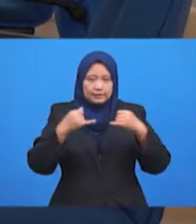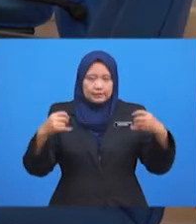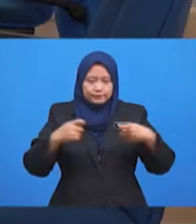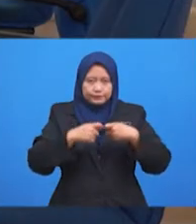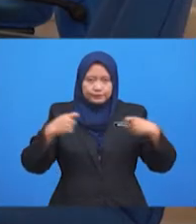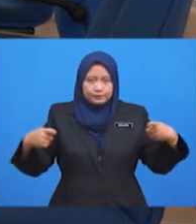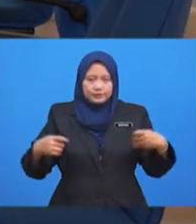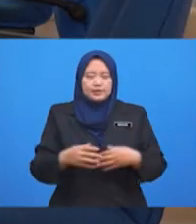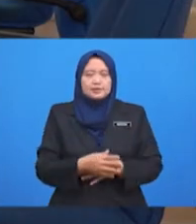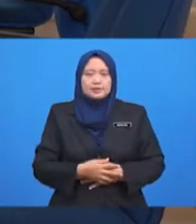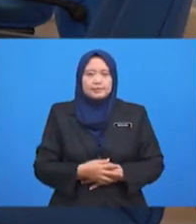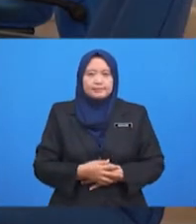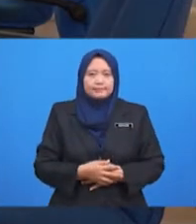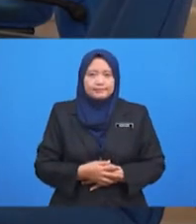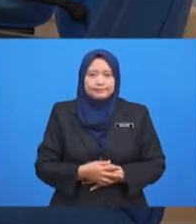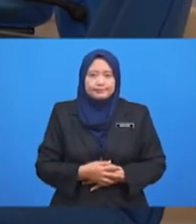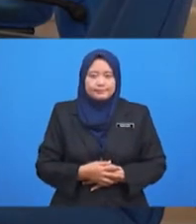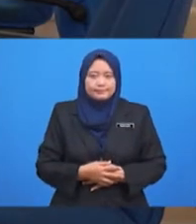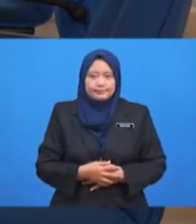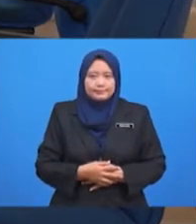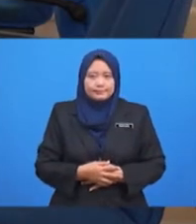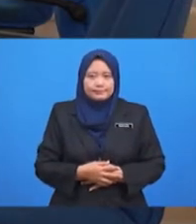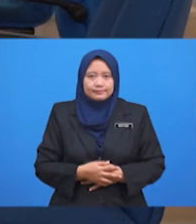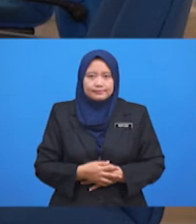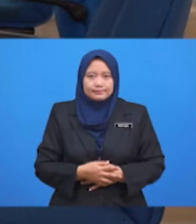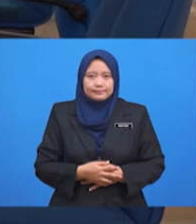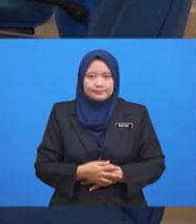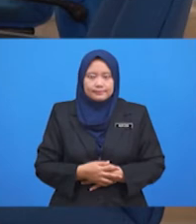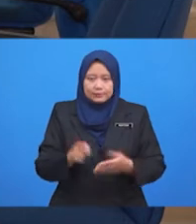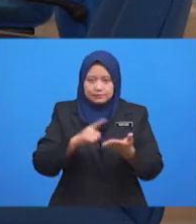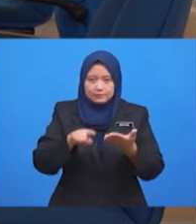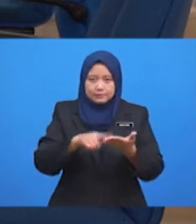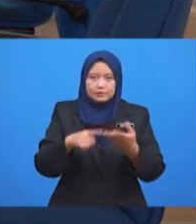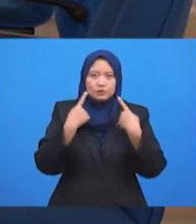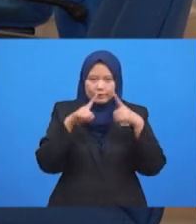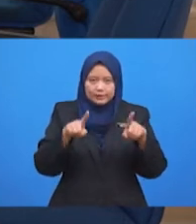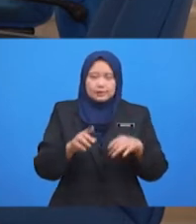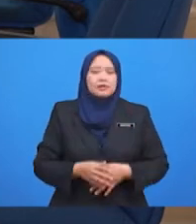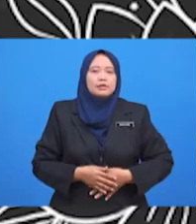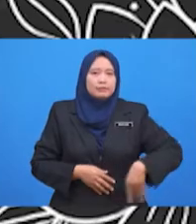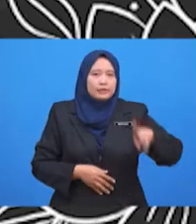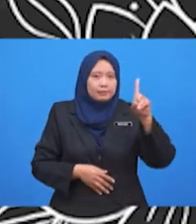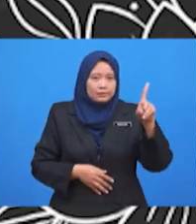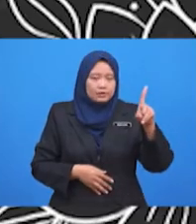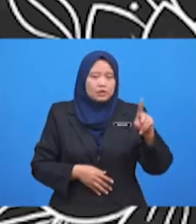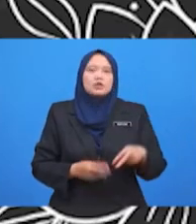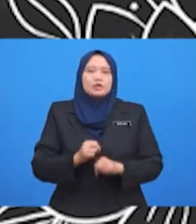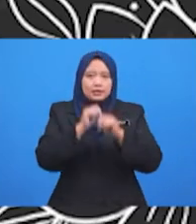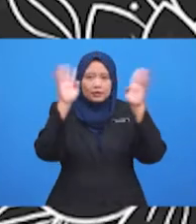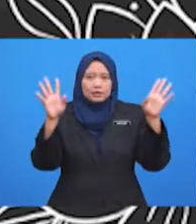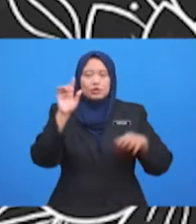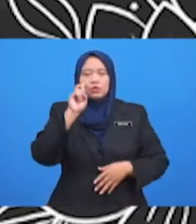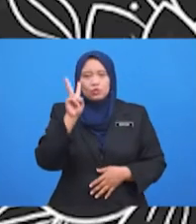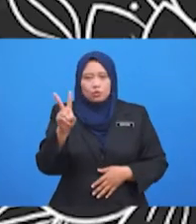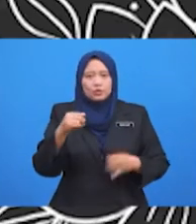Okey, baiklah, kita akan semak jawapan bersama-sama. Bagi soalan yang pertama, iaitu nyatakan dua